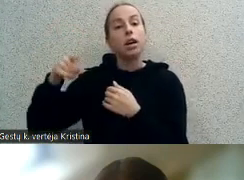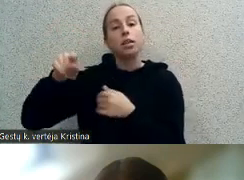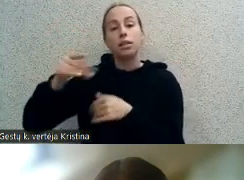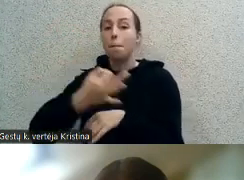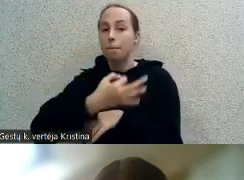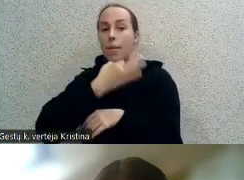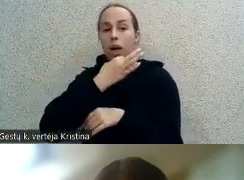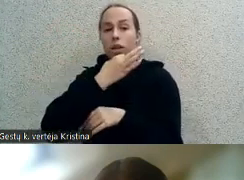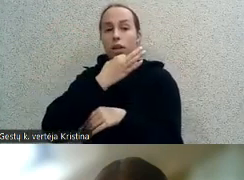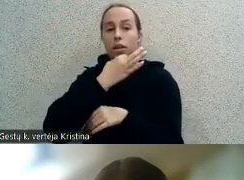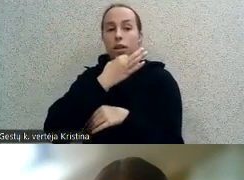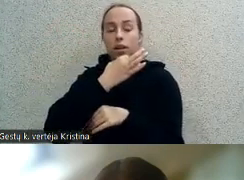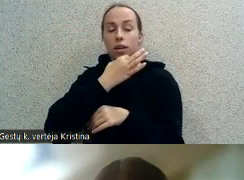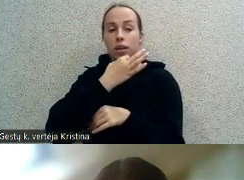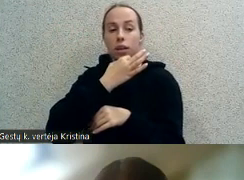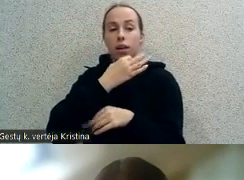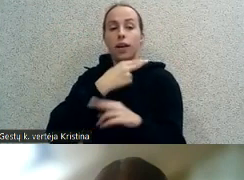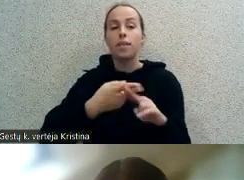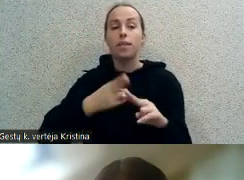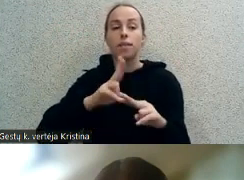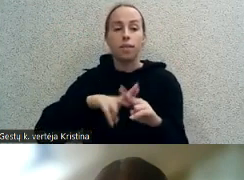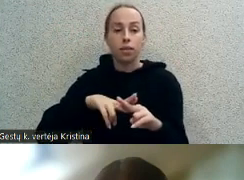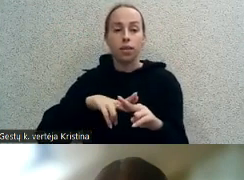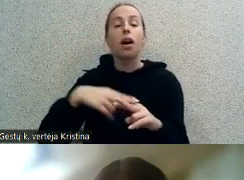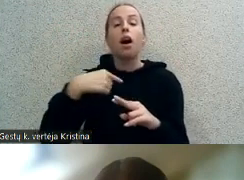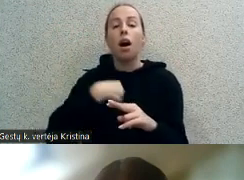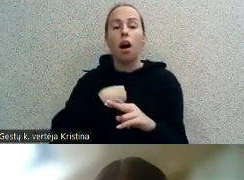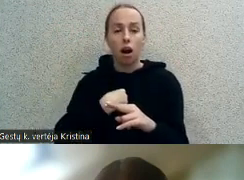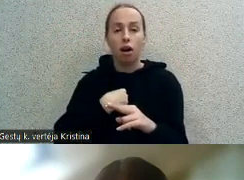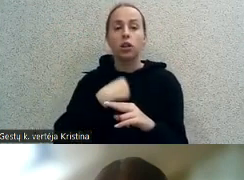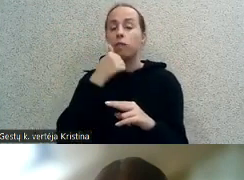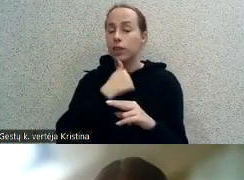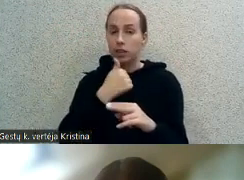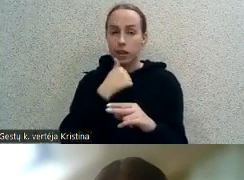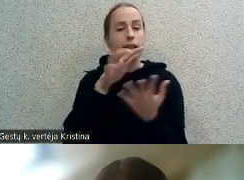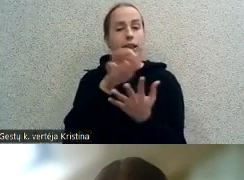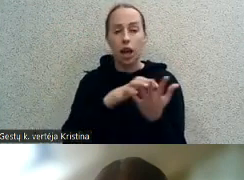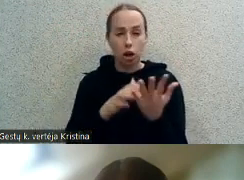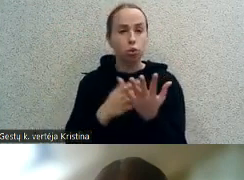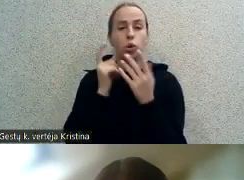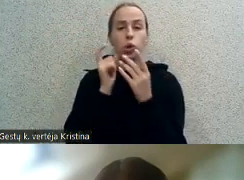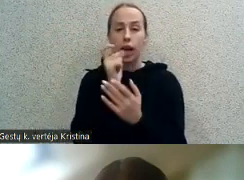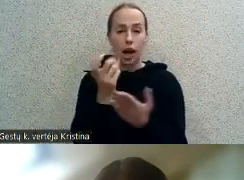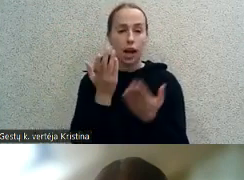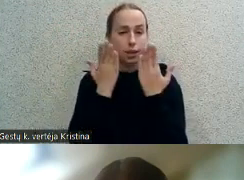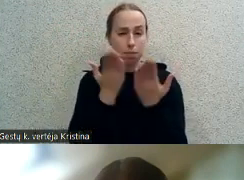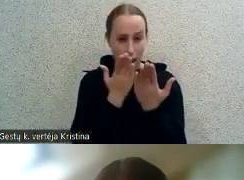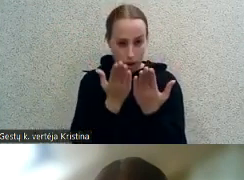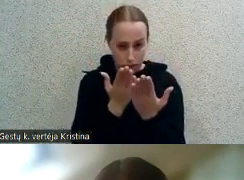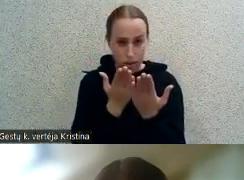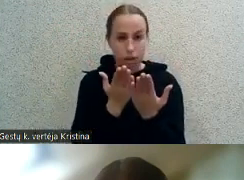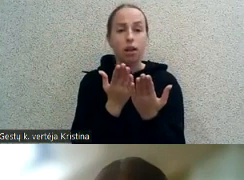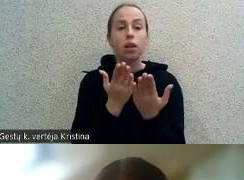patinka, nes šiaip aš tekstus visada perskaitau pati, vis pirmiausia, o